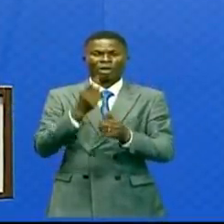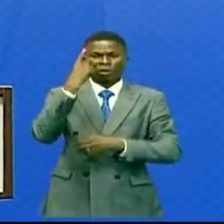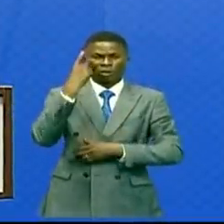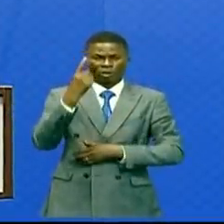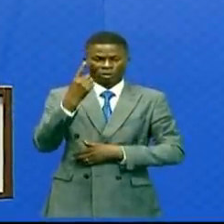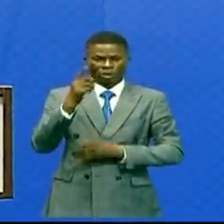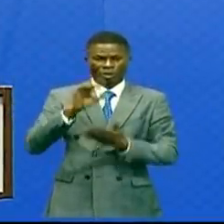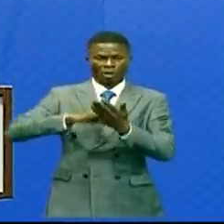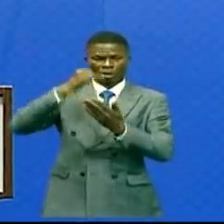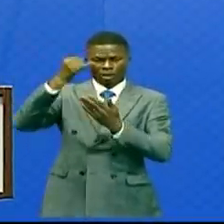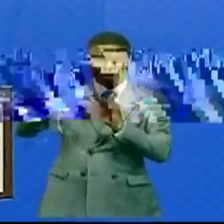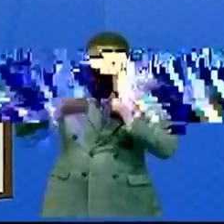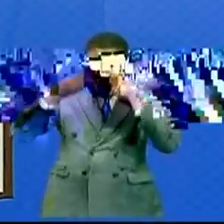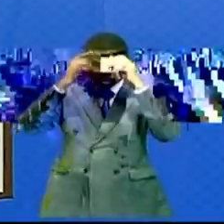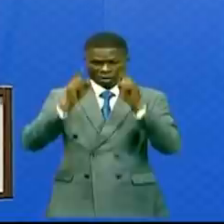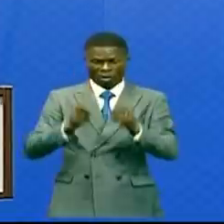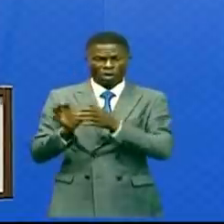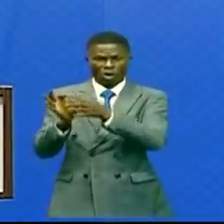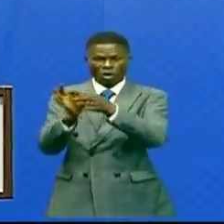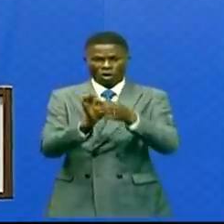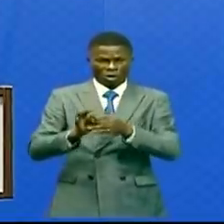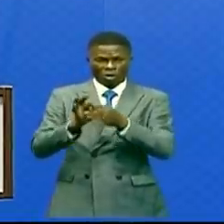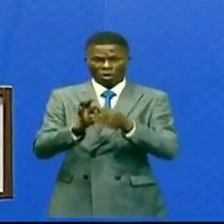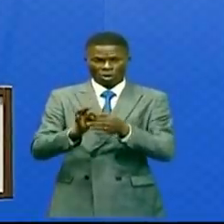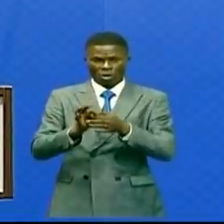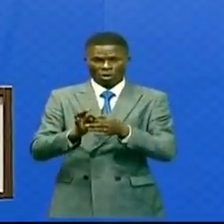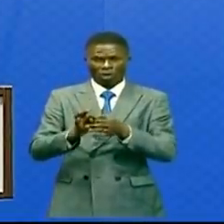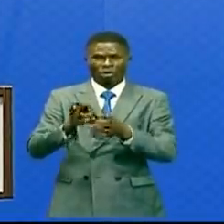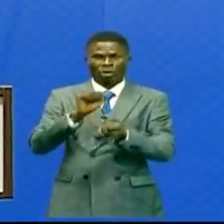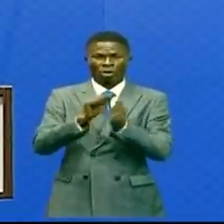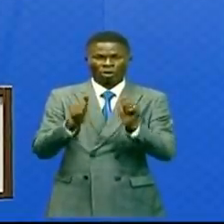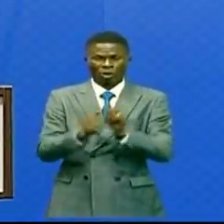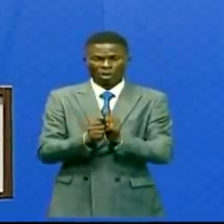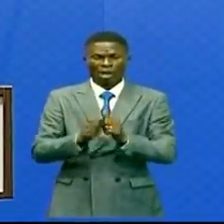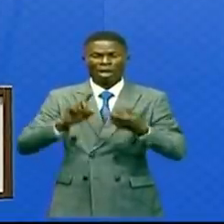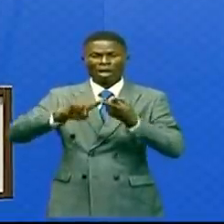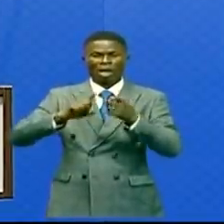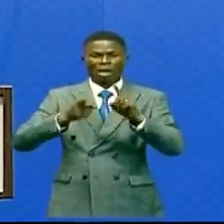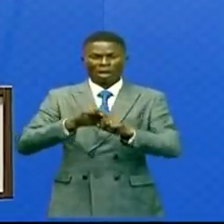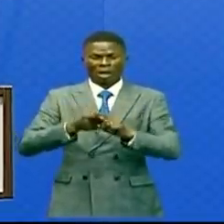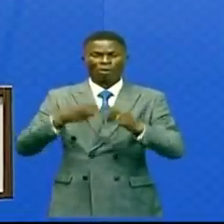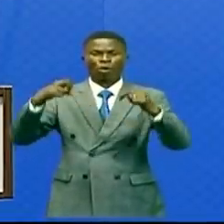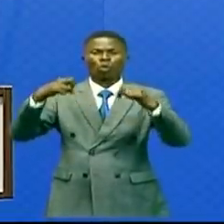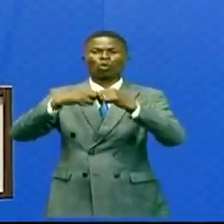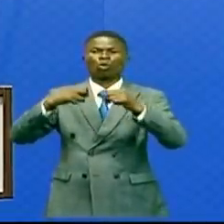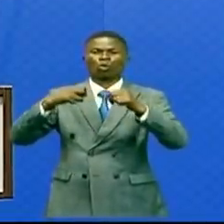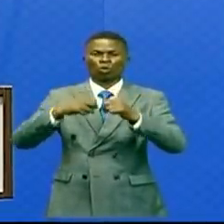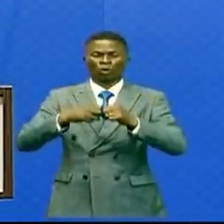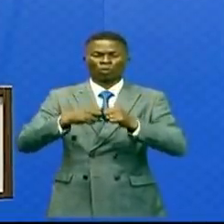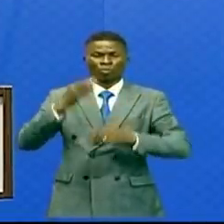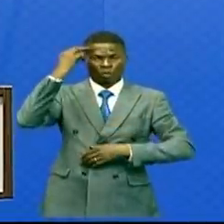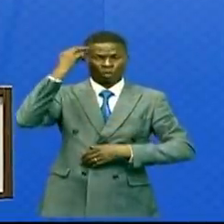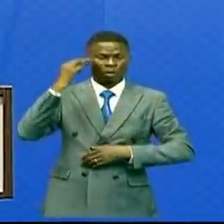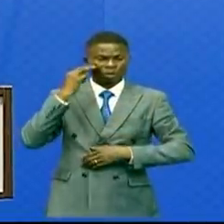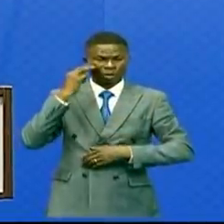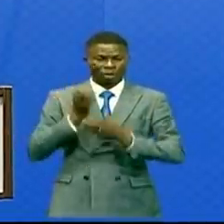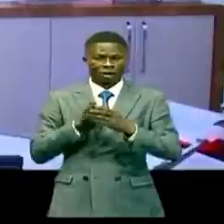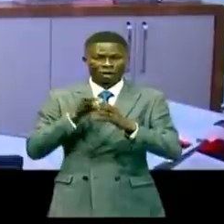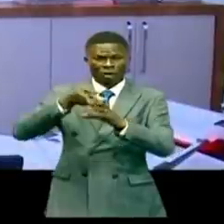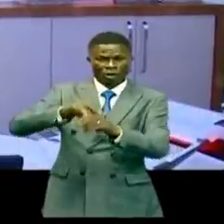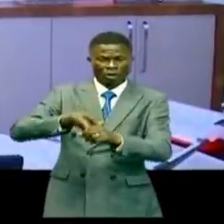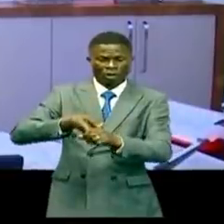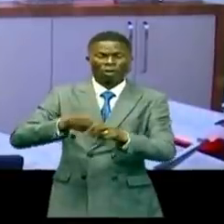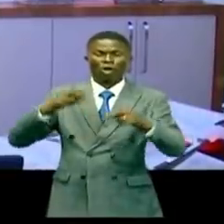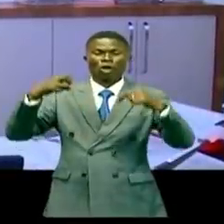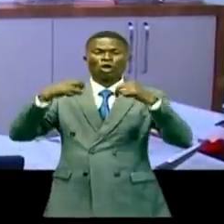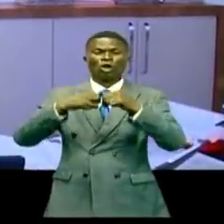Du projet d'un accord de coopération tripartite sur la boucle de l'amitié énergétique. Le ministre des Ressources hydrauliques et